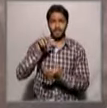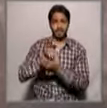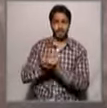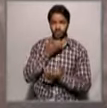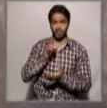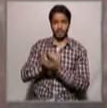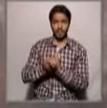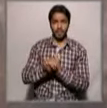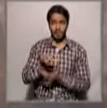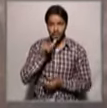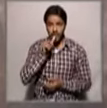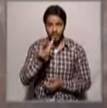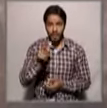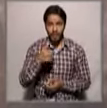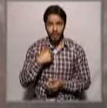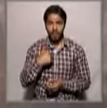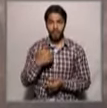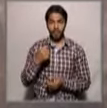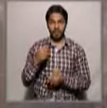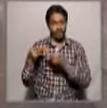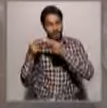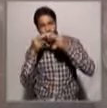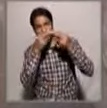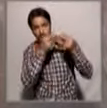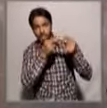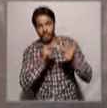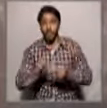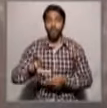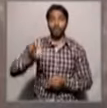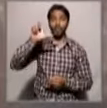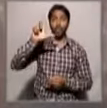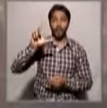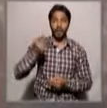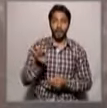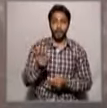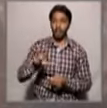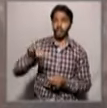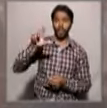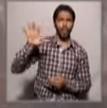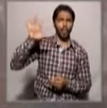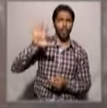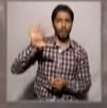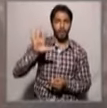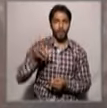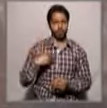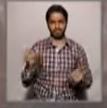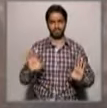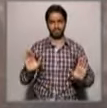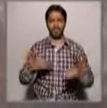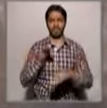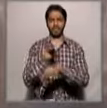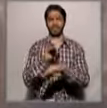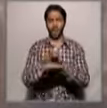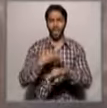بذكر بالسريانية طب يا ابني ليه ما تذكر بالسريانية ما تذكر بالعربية التي ذكر بها رسول الله صلى الله عليه وسلم